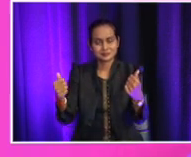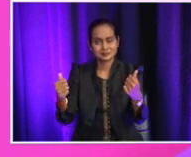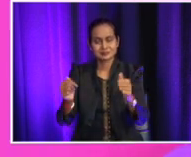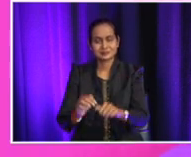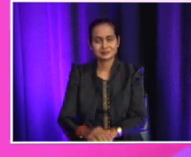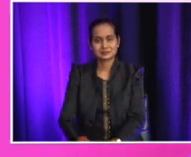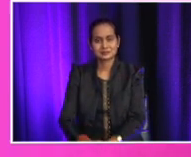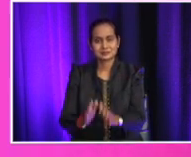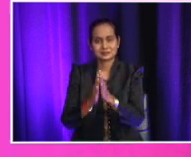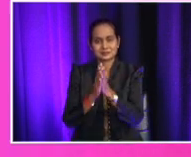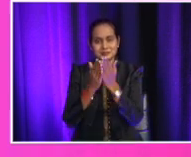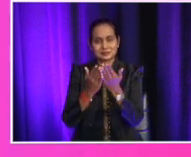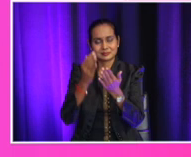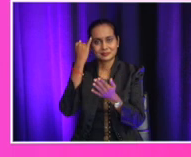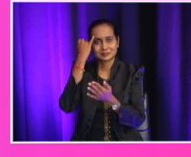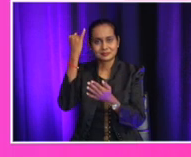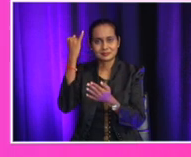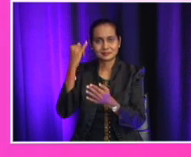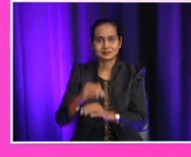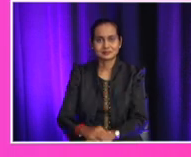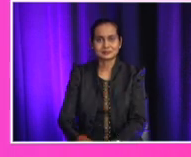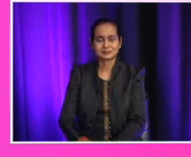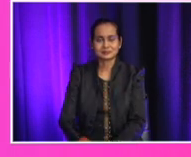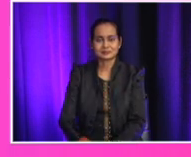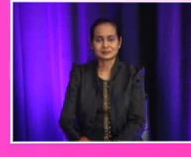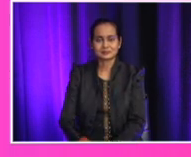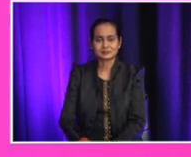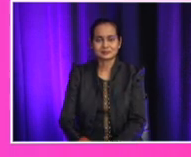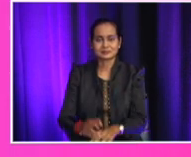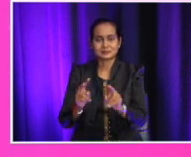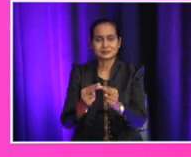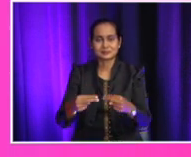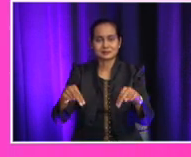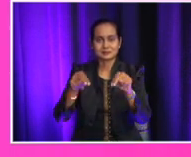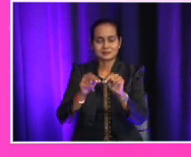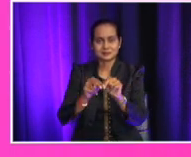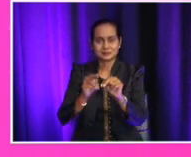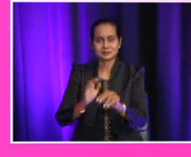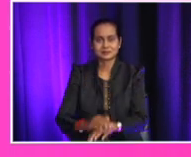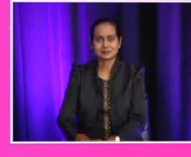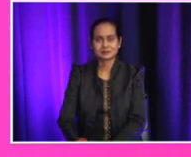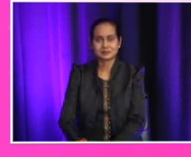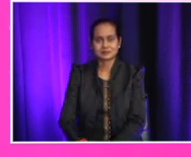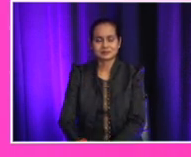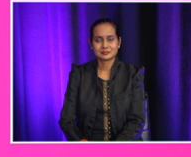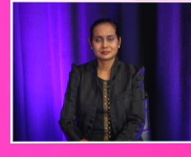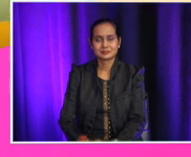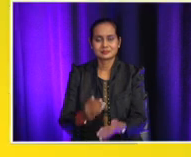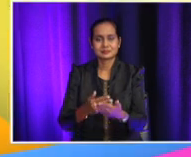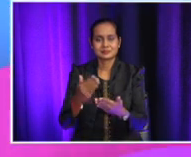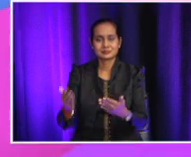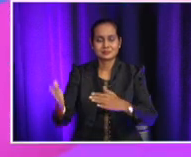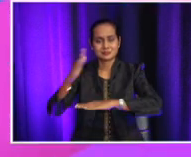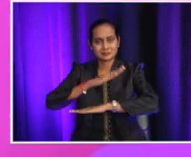buku ilmiah 54 48 Vixion 4700 bahan dalam tarian